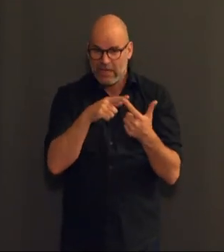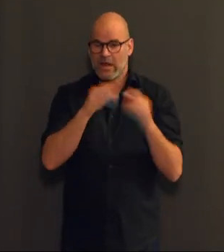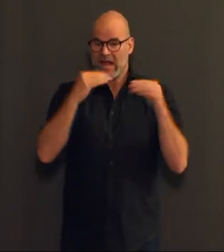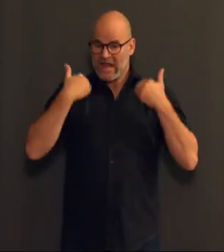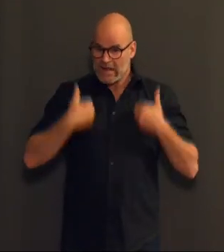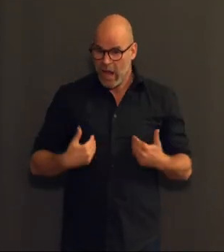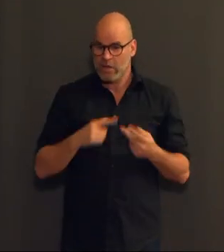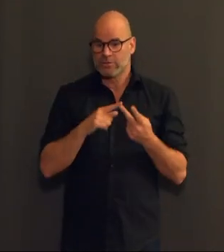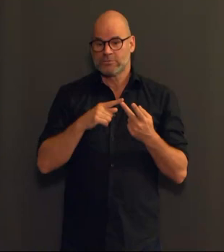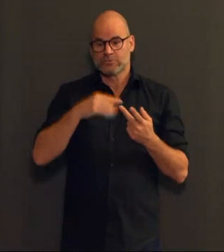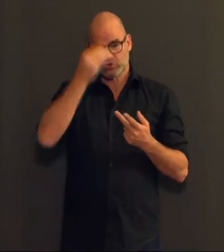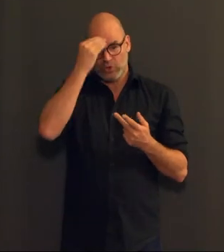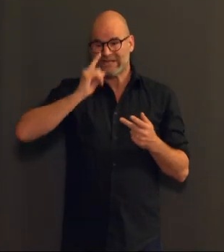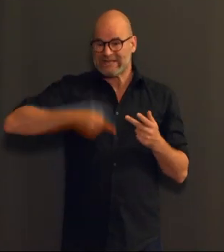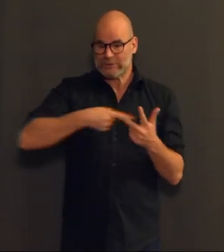spelen.